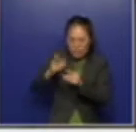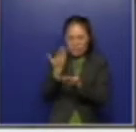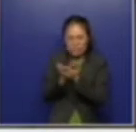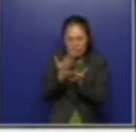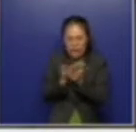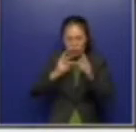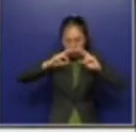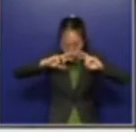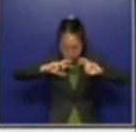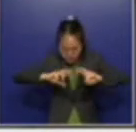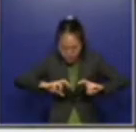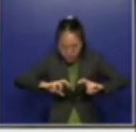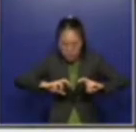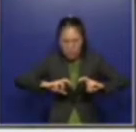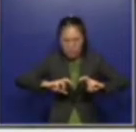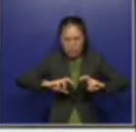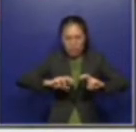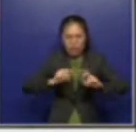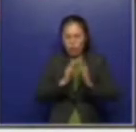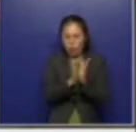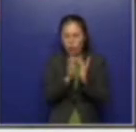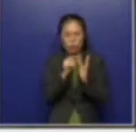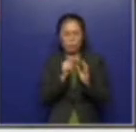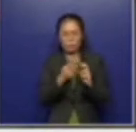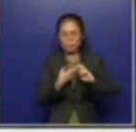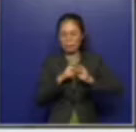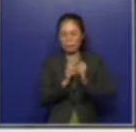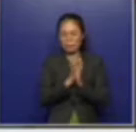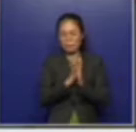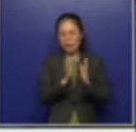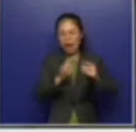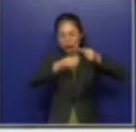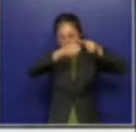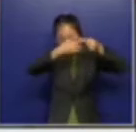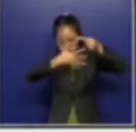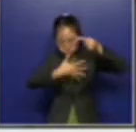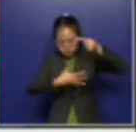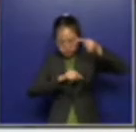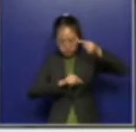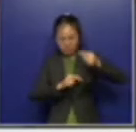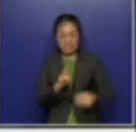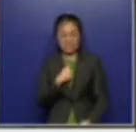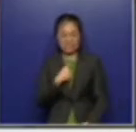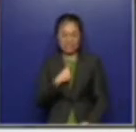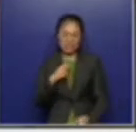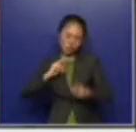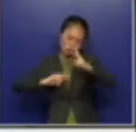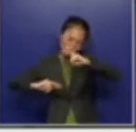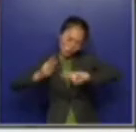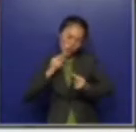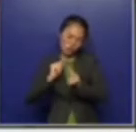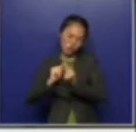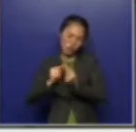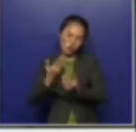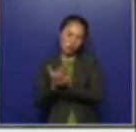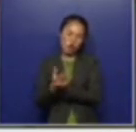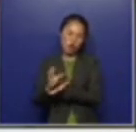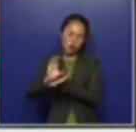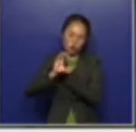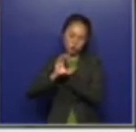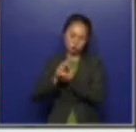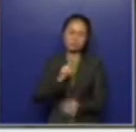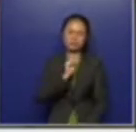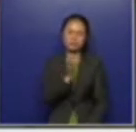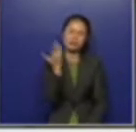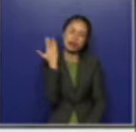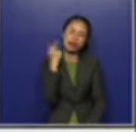จัยซึ่งผมเป็นประธานคณะกรรมการที่ดูแลเกี่ยวกับกองทุนทั้งประเทศเคยเรียกกสท